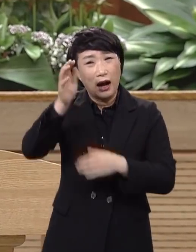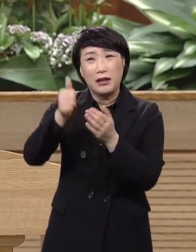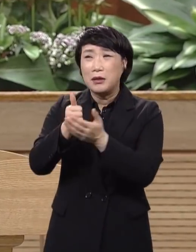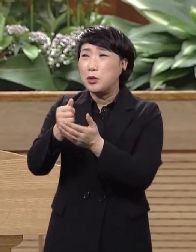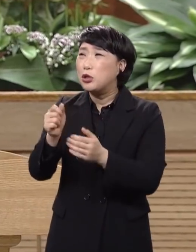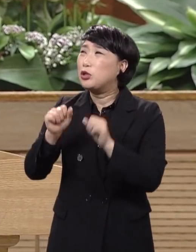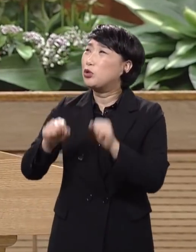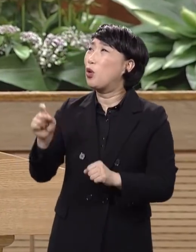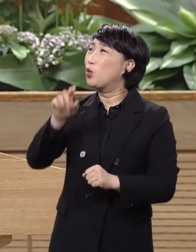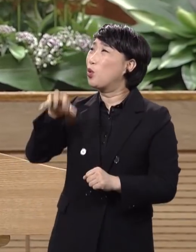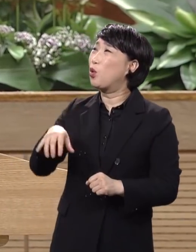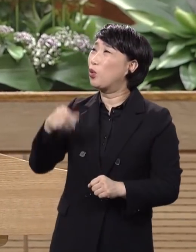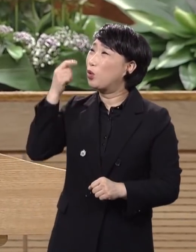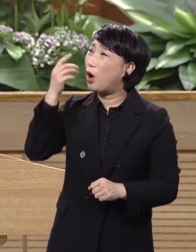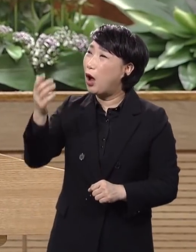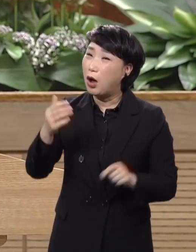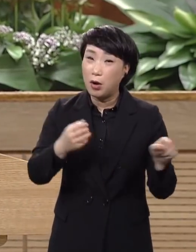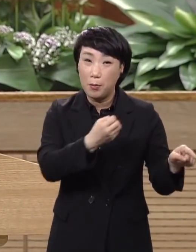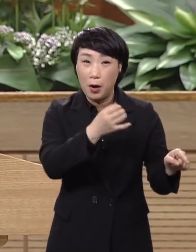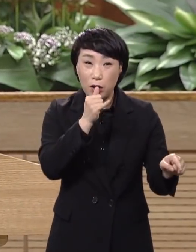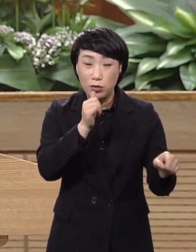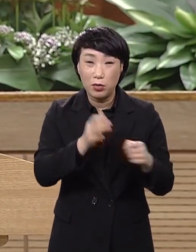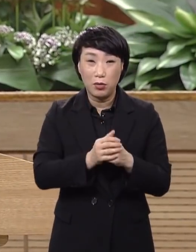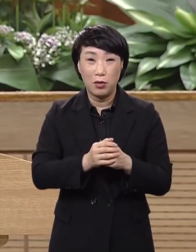하나님이 어딨냐 하는 사람들,